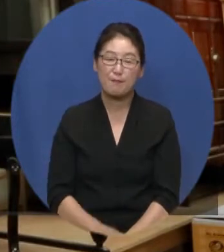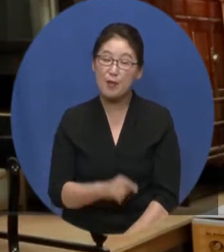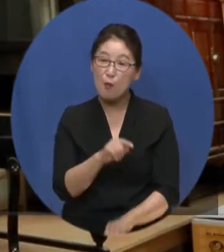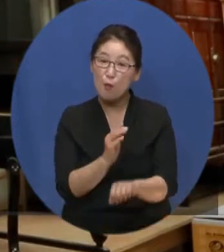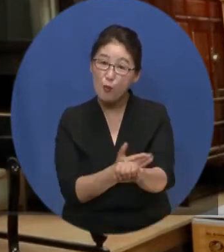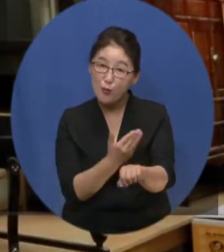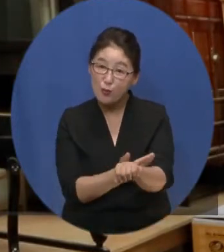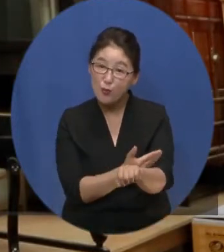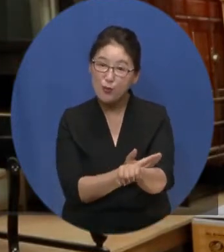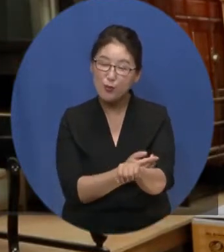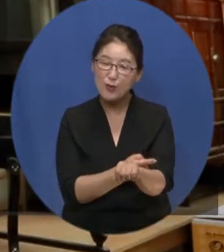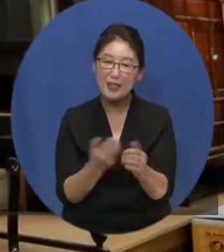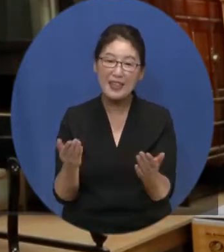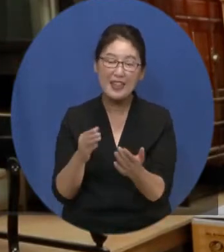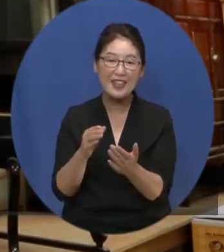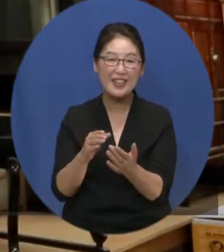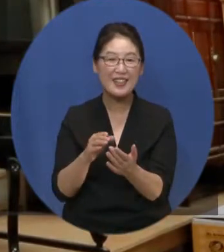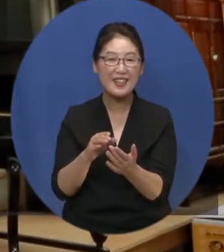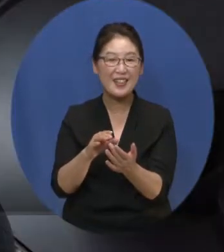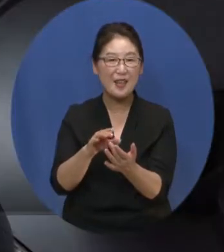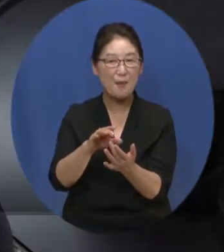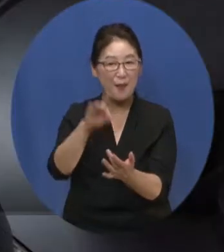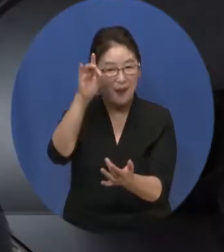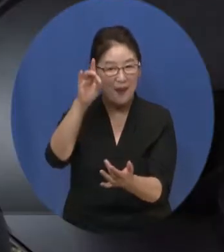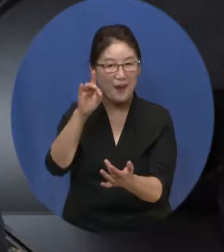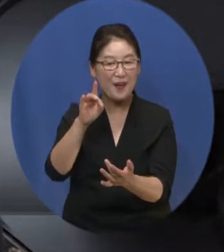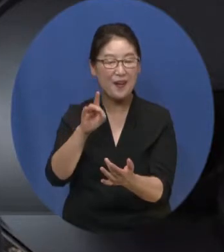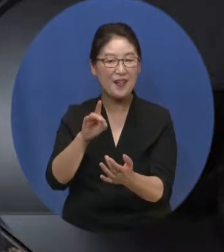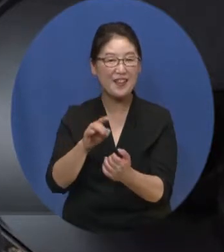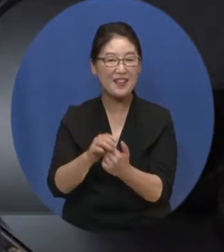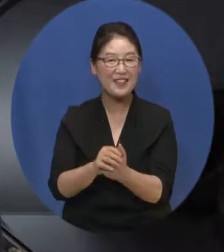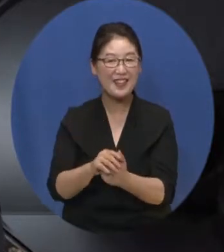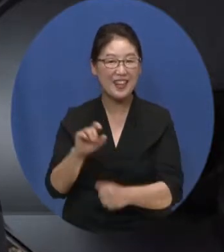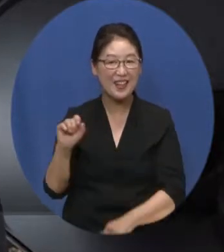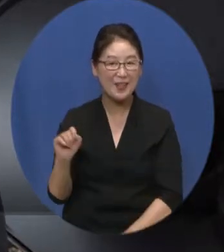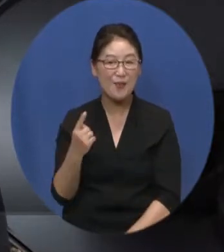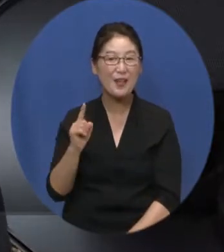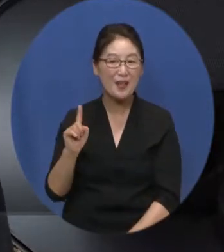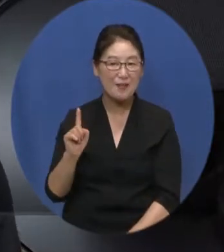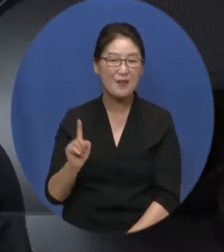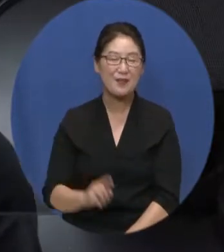룩소 라는 직업 선택하신 건지 되게 할까요